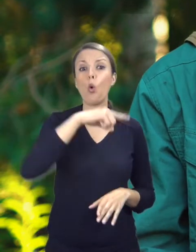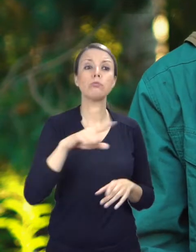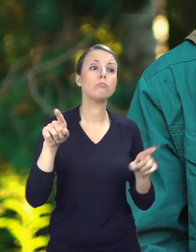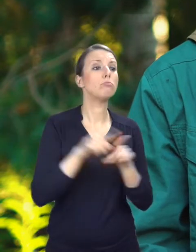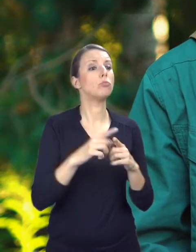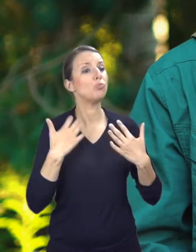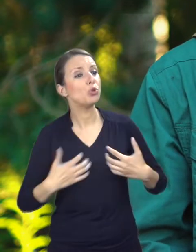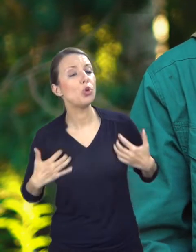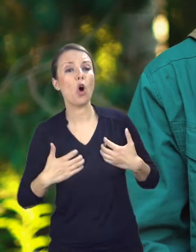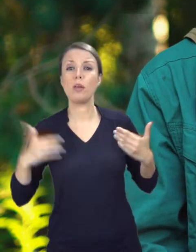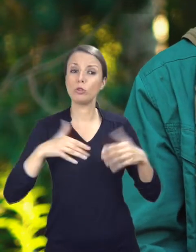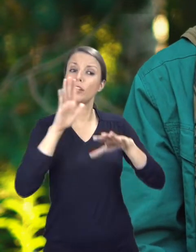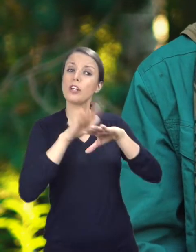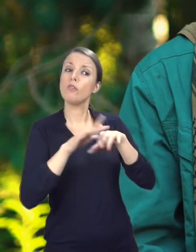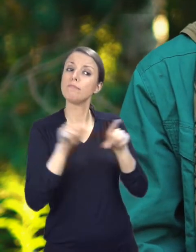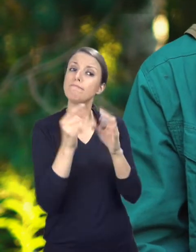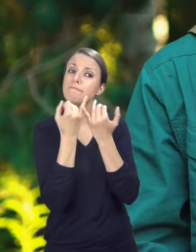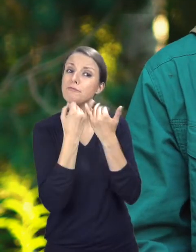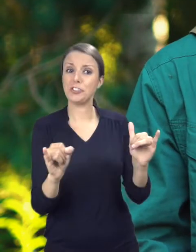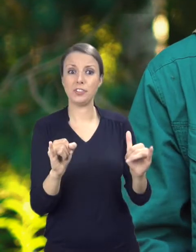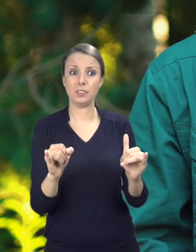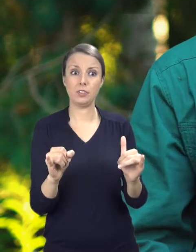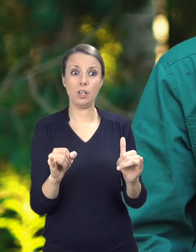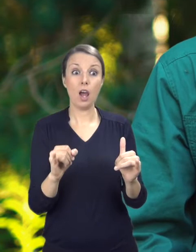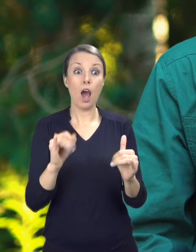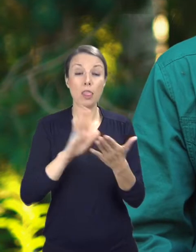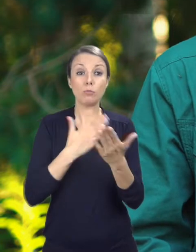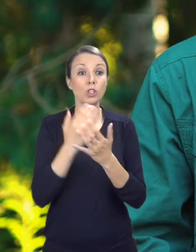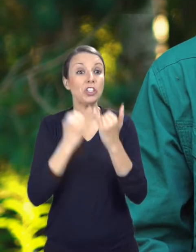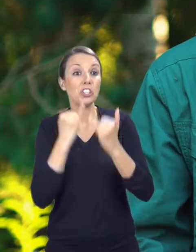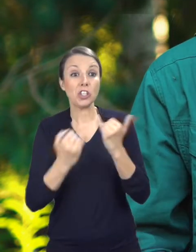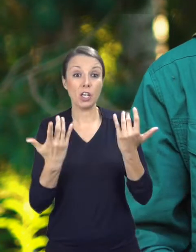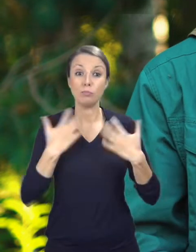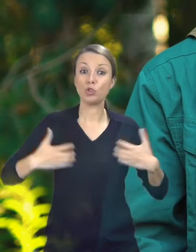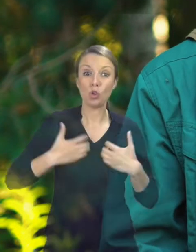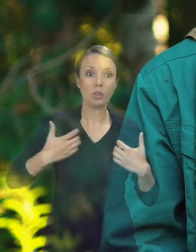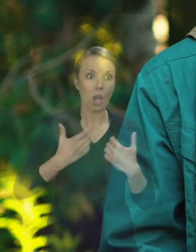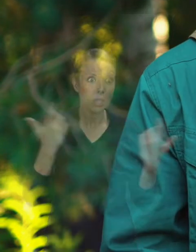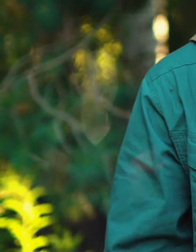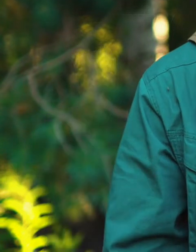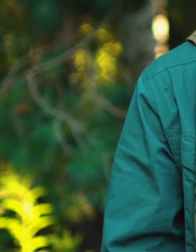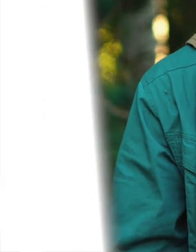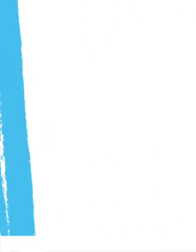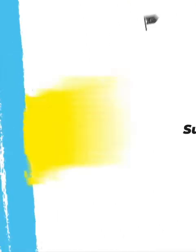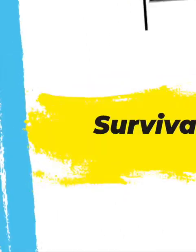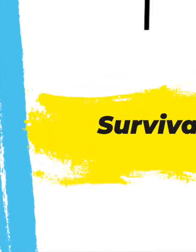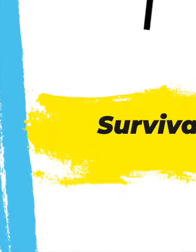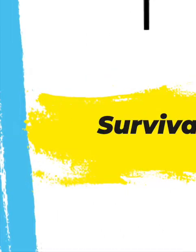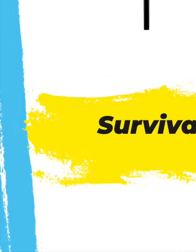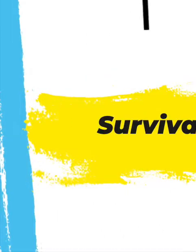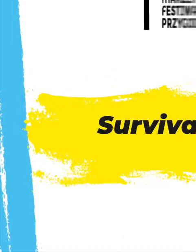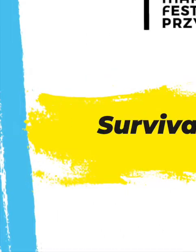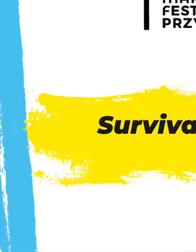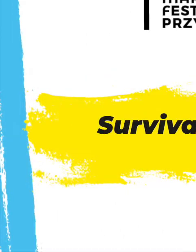w inny sposób i że przygoda, nawet ta niebezpieczna, może okazać się całkiem bezpieczne, jeżeli tylko potrafimy się zaadaptować do sytuacji.